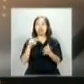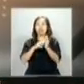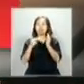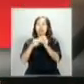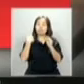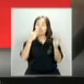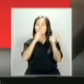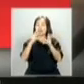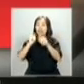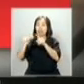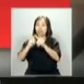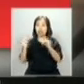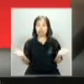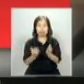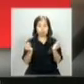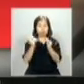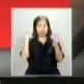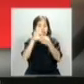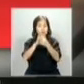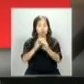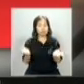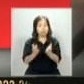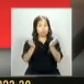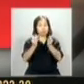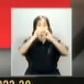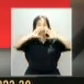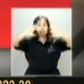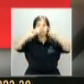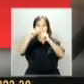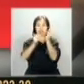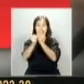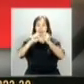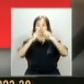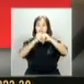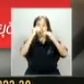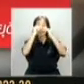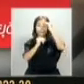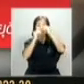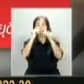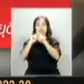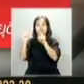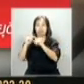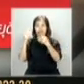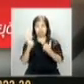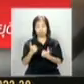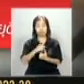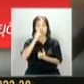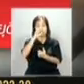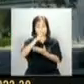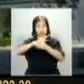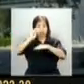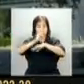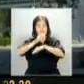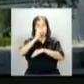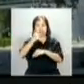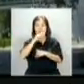นนะคะที่สนับสนุนนโยบายรัฐสวัสดิการเพื่อแก้ปัญหาความเหลื่อมล้ำทางเศรษฐกิจและสังคมนายคิมระบุว่าการผลักดันนโยบายดังกล่า